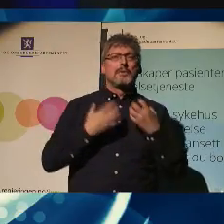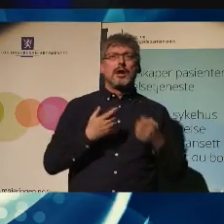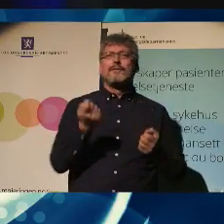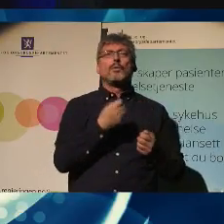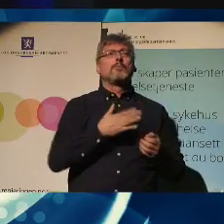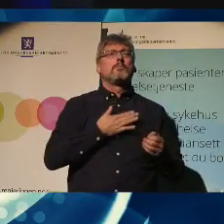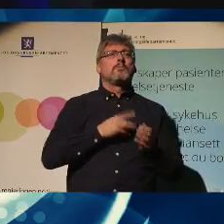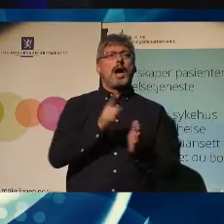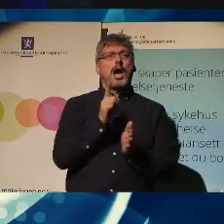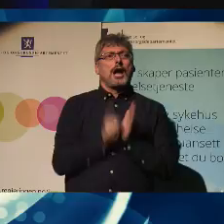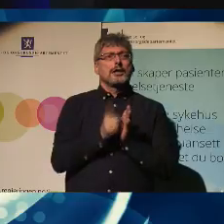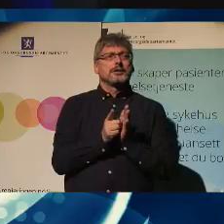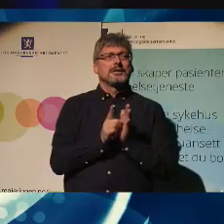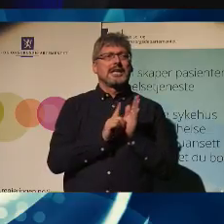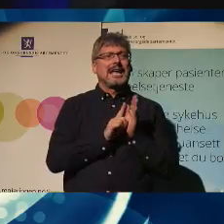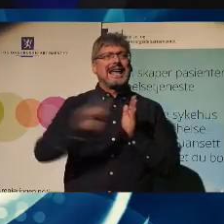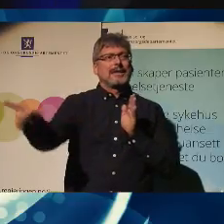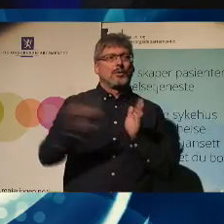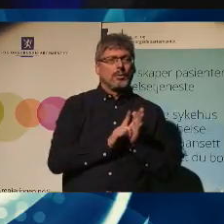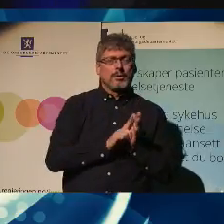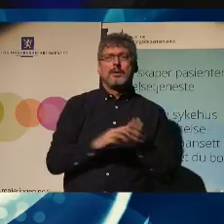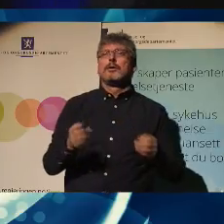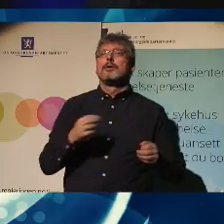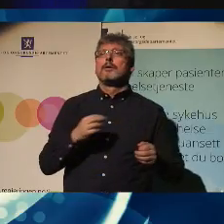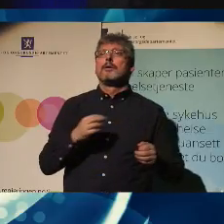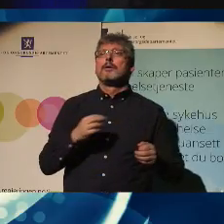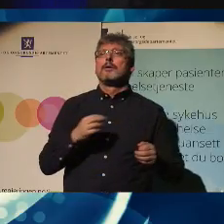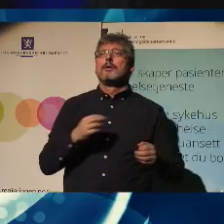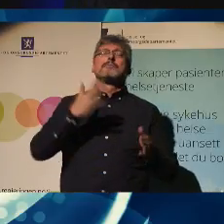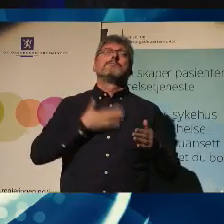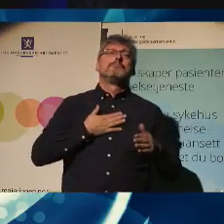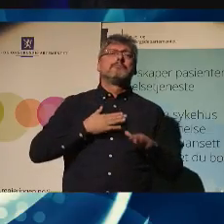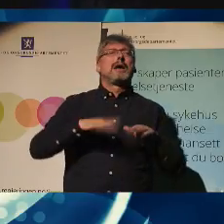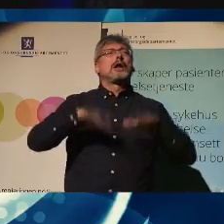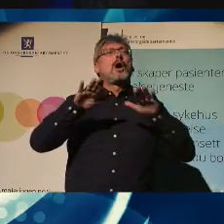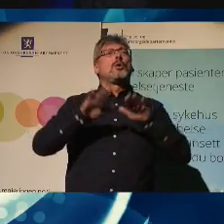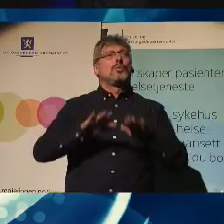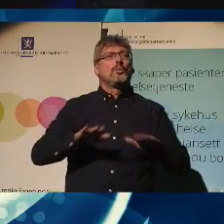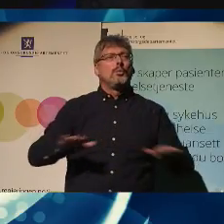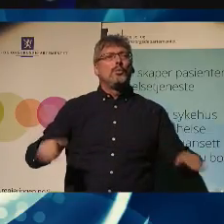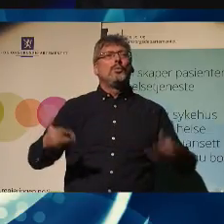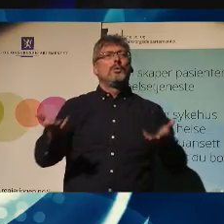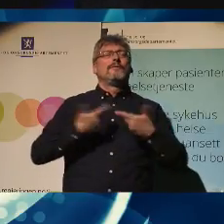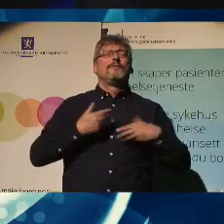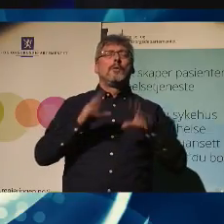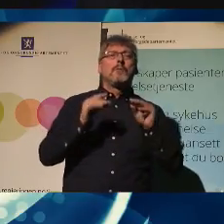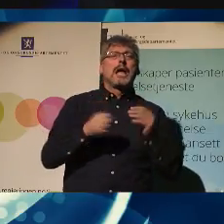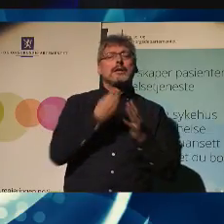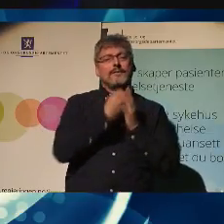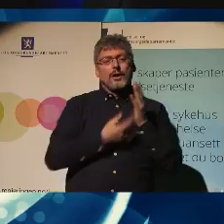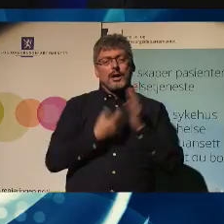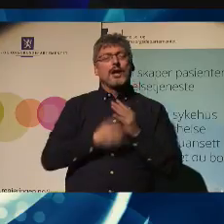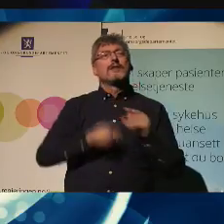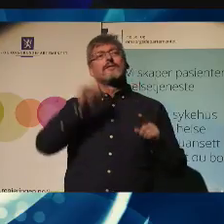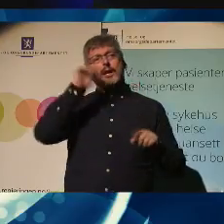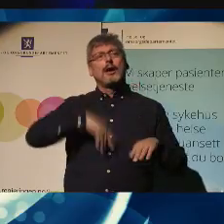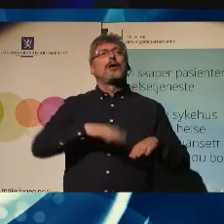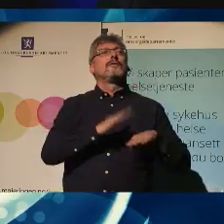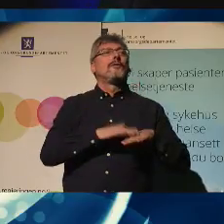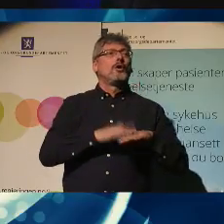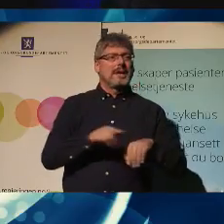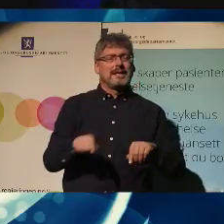komme raskt inn og raskt ut. Andre har lyst til å ta det litt med ro, ha litt bedre forklaring og så videre. Dette kan forberedes på en helt annen